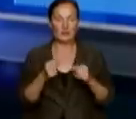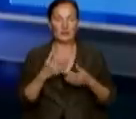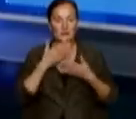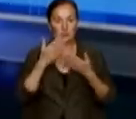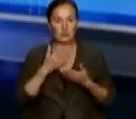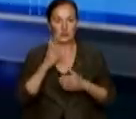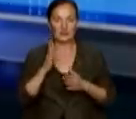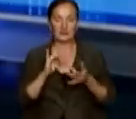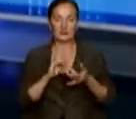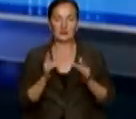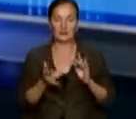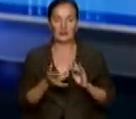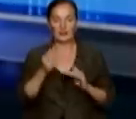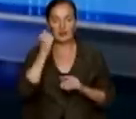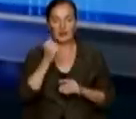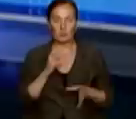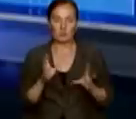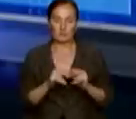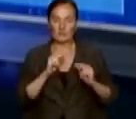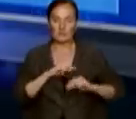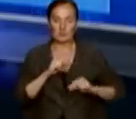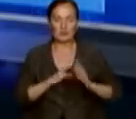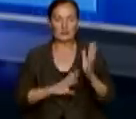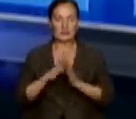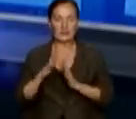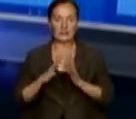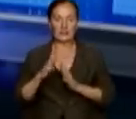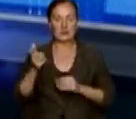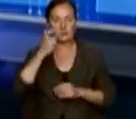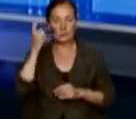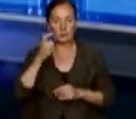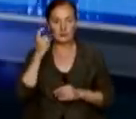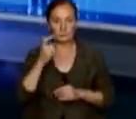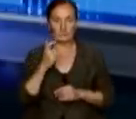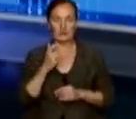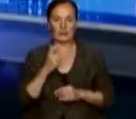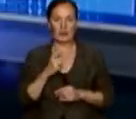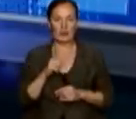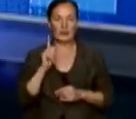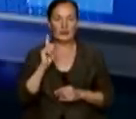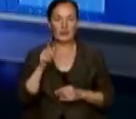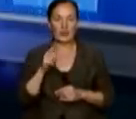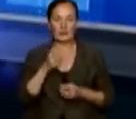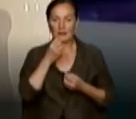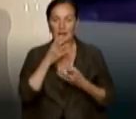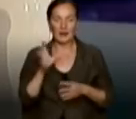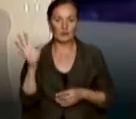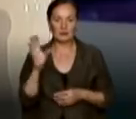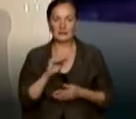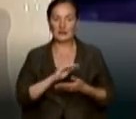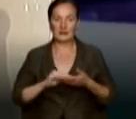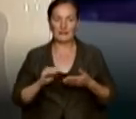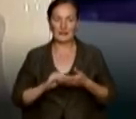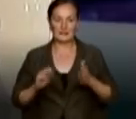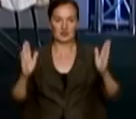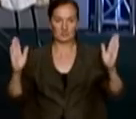ніде їх не знайдете. Дякуючи співпраці з Лісгоспом, там чорним по білому, на гарному аншлазі все написано. Це питання тільки з'явилися